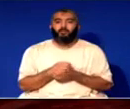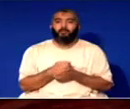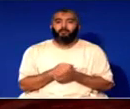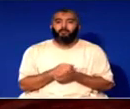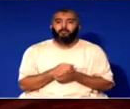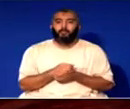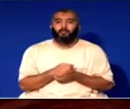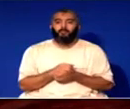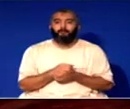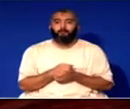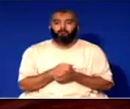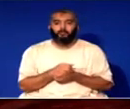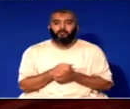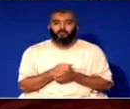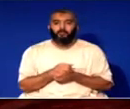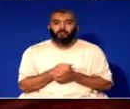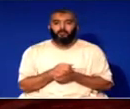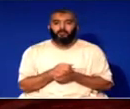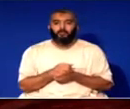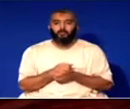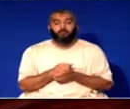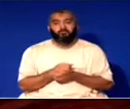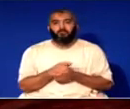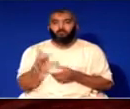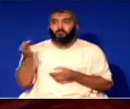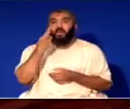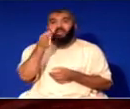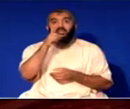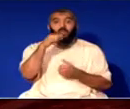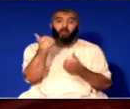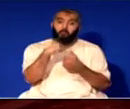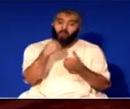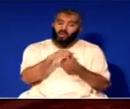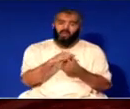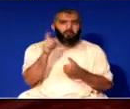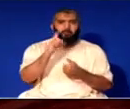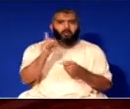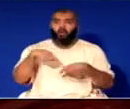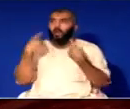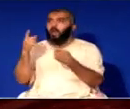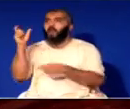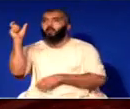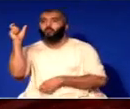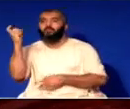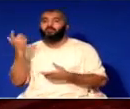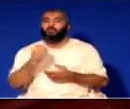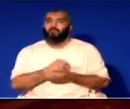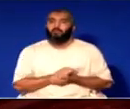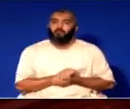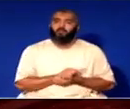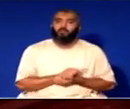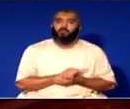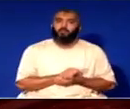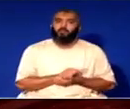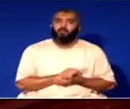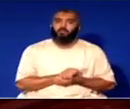اذا كانت خويا مريض ما تجيش، هذا خوه بعد ماهوش في المسجد خلاص يخدم